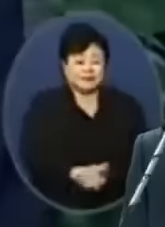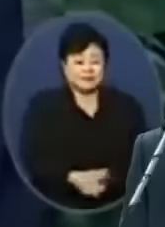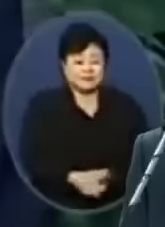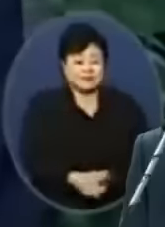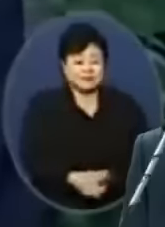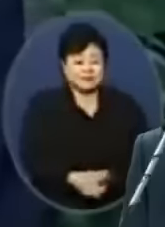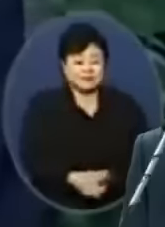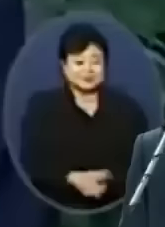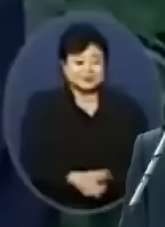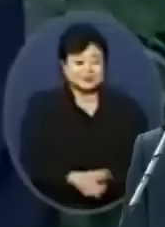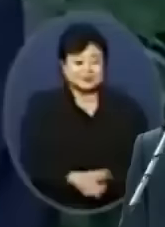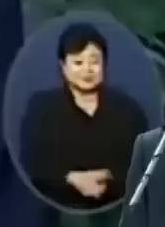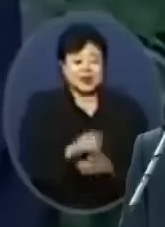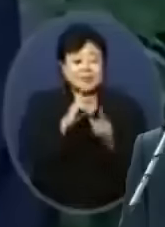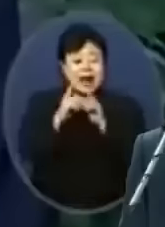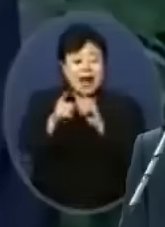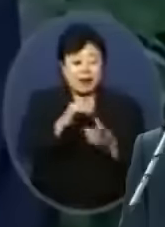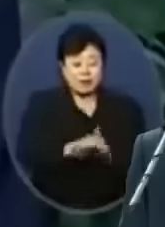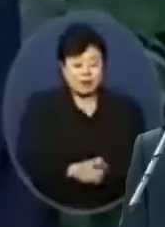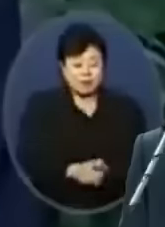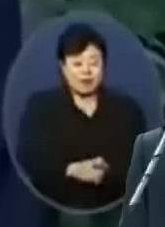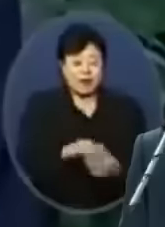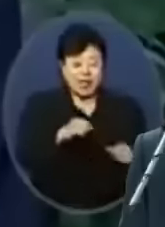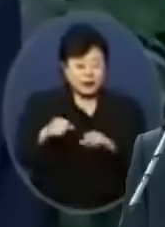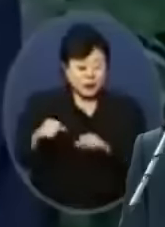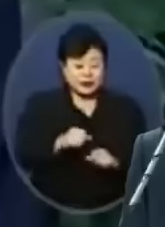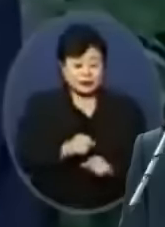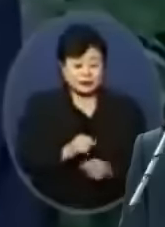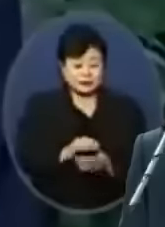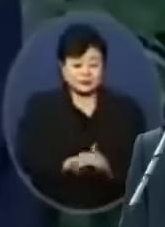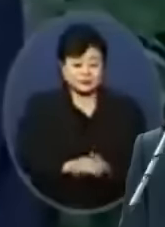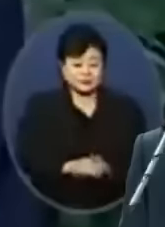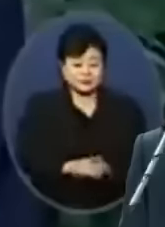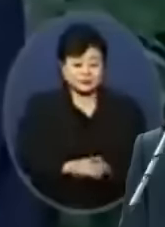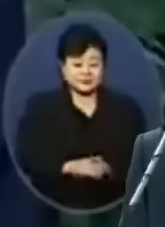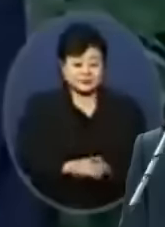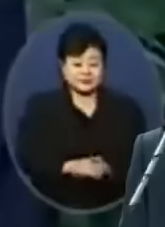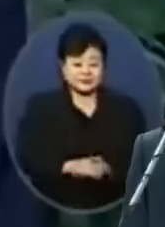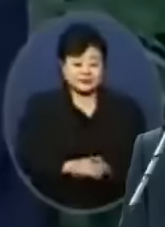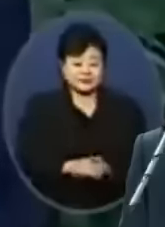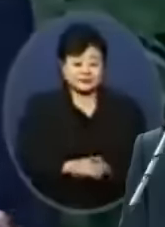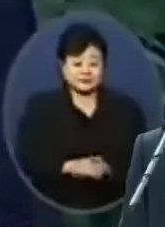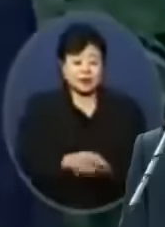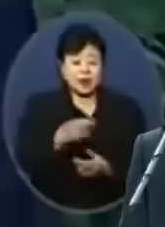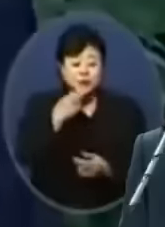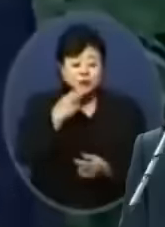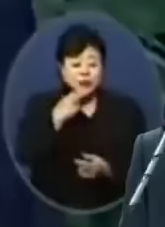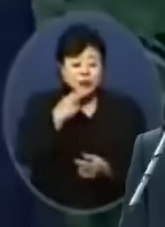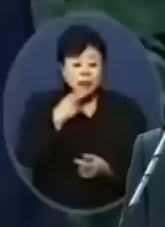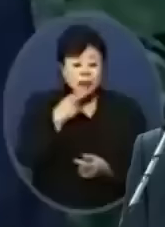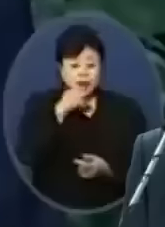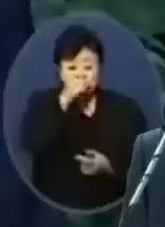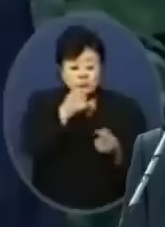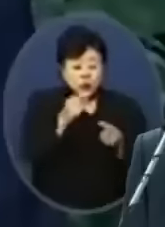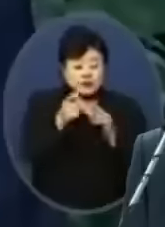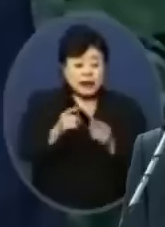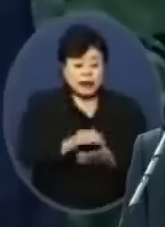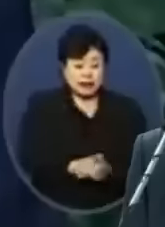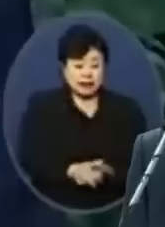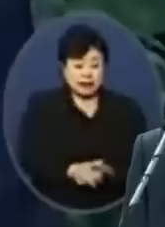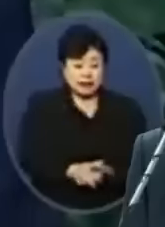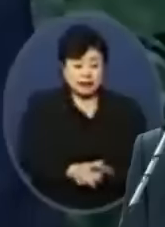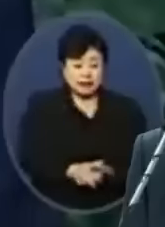바라보고 말하고 행동하는 것을 말하는 것입니다. 없는데 있는 것 같이 말하는 것입니다.